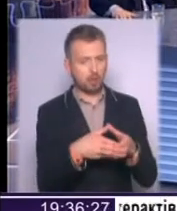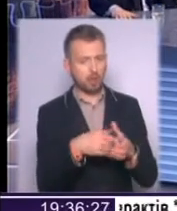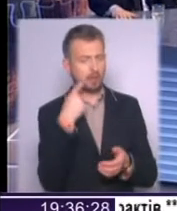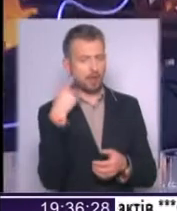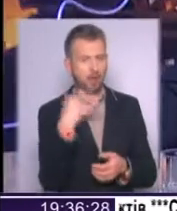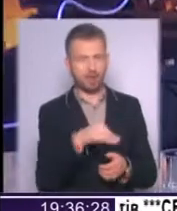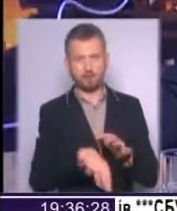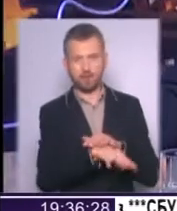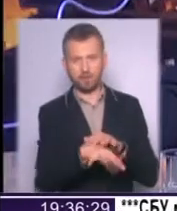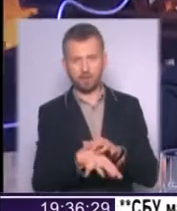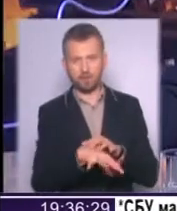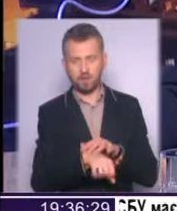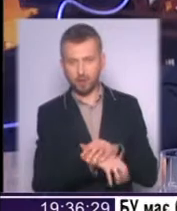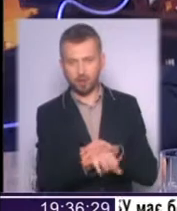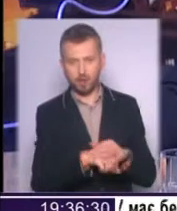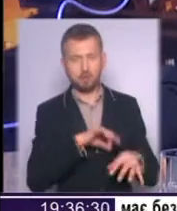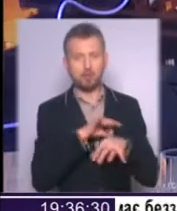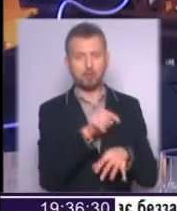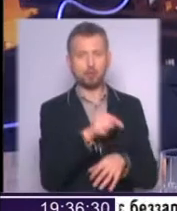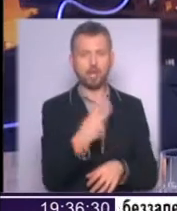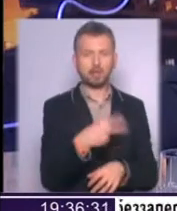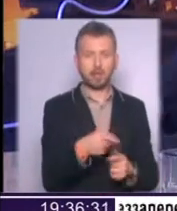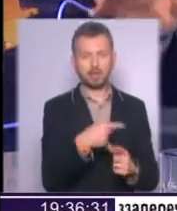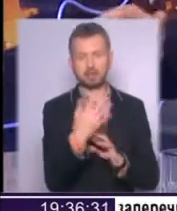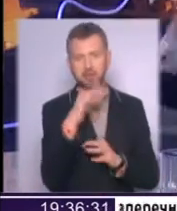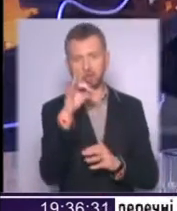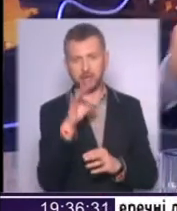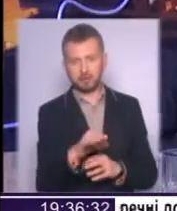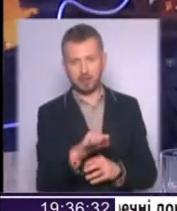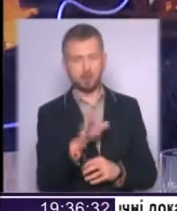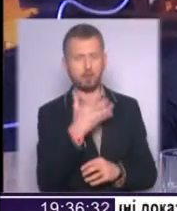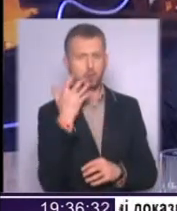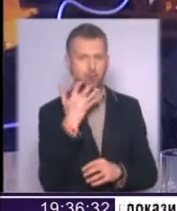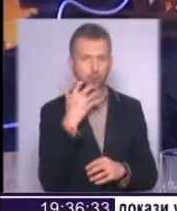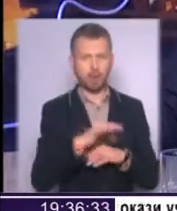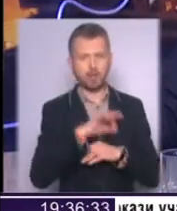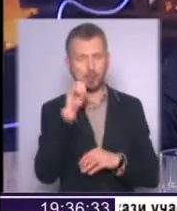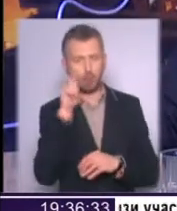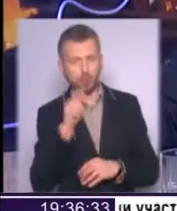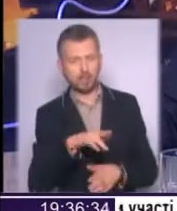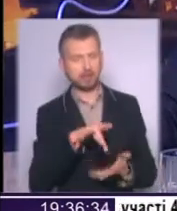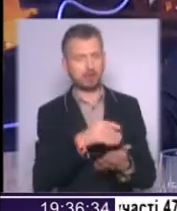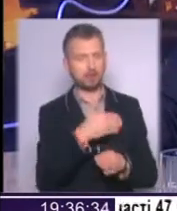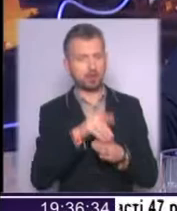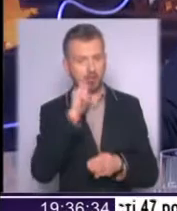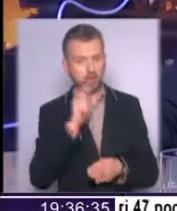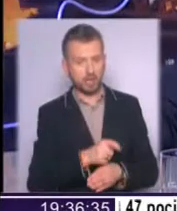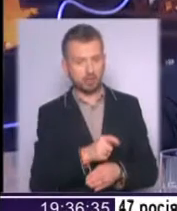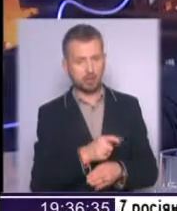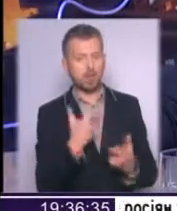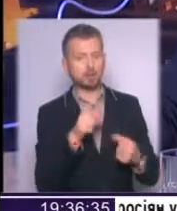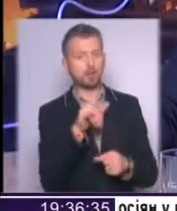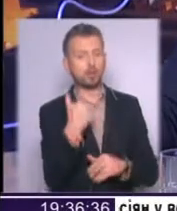воров привел туда 20 или 15% с юга, с востока Украины, с центральной части Украины, где у них